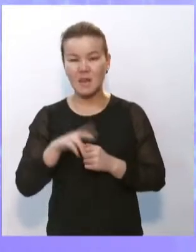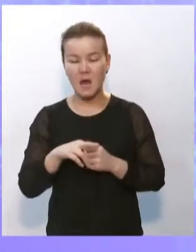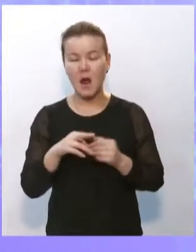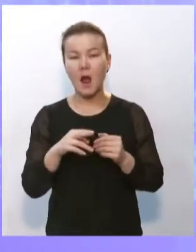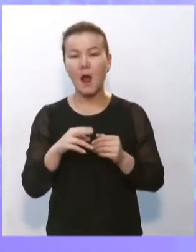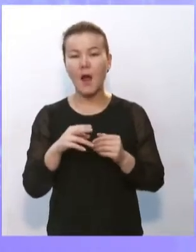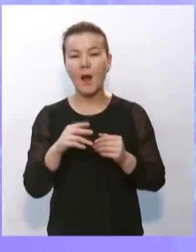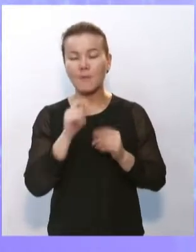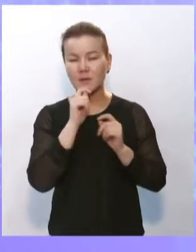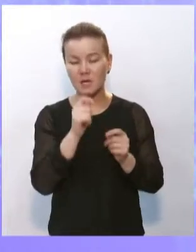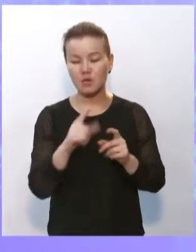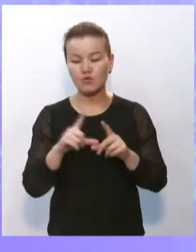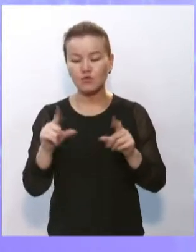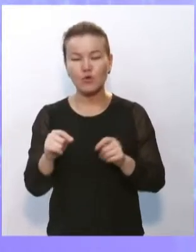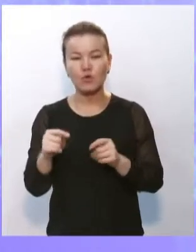закупила